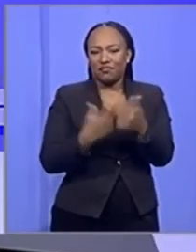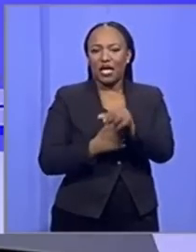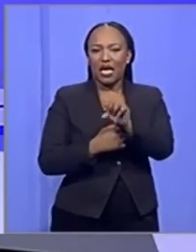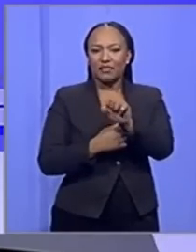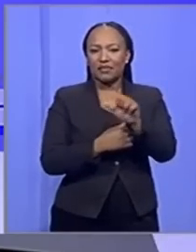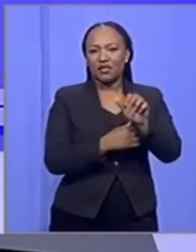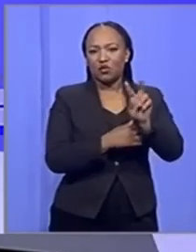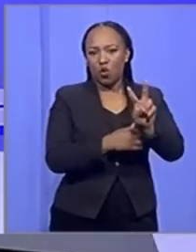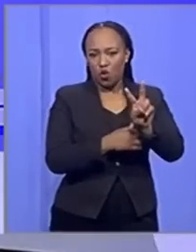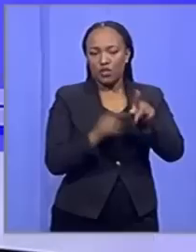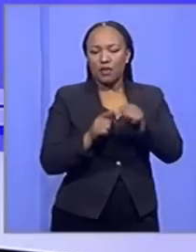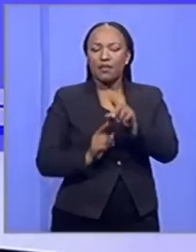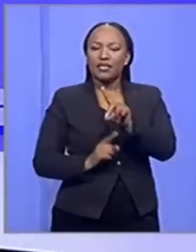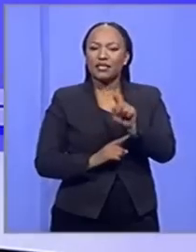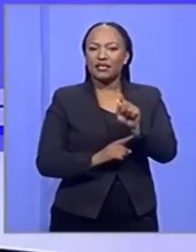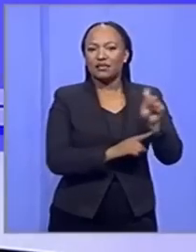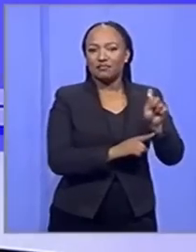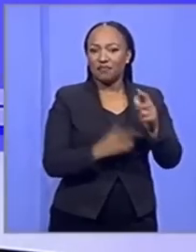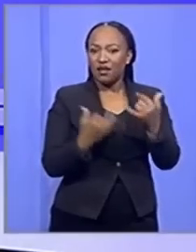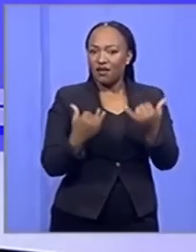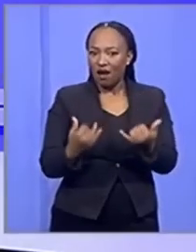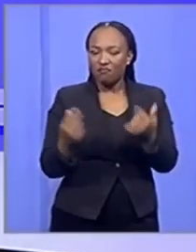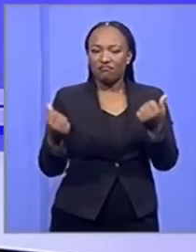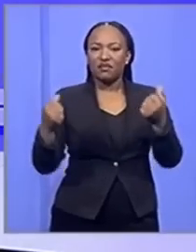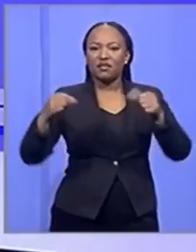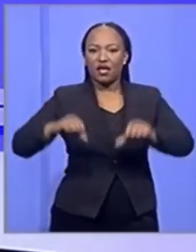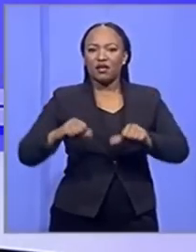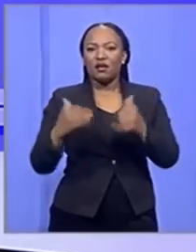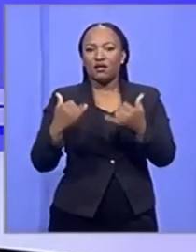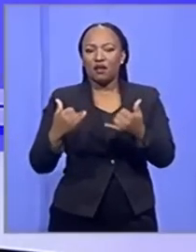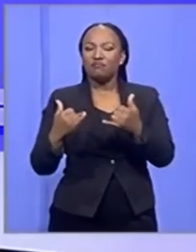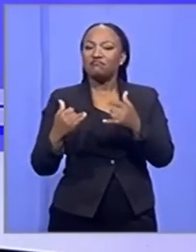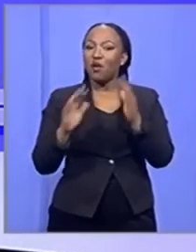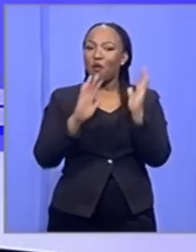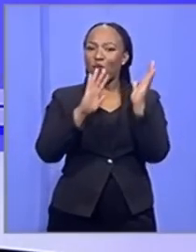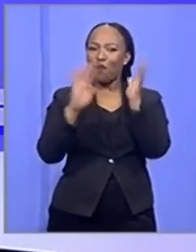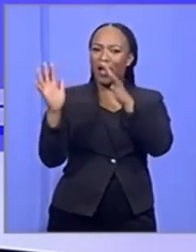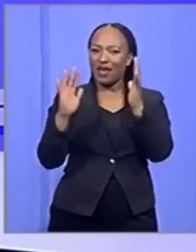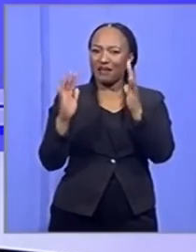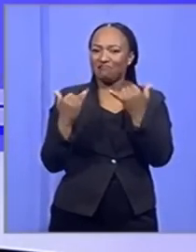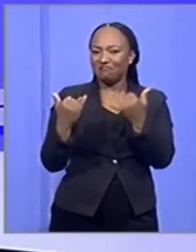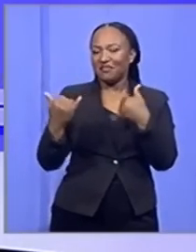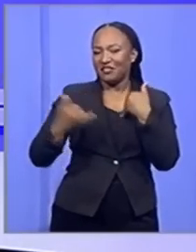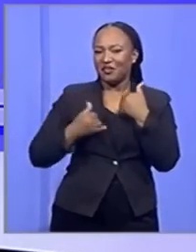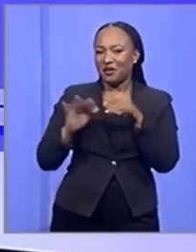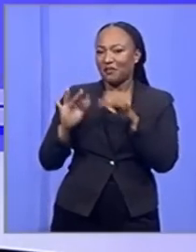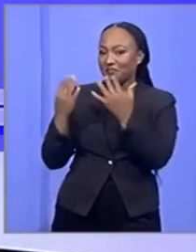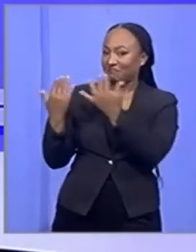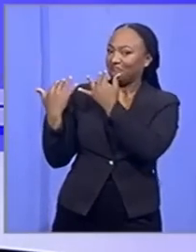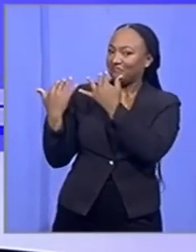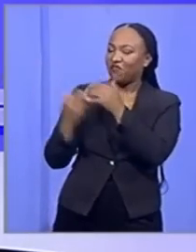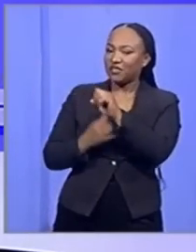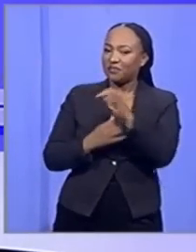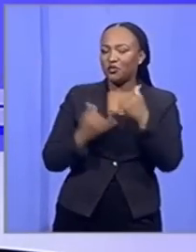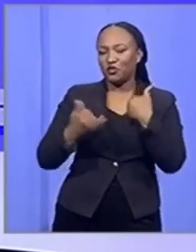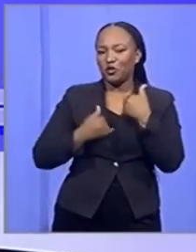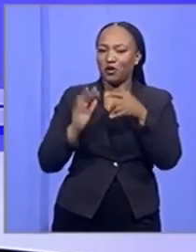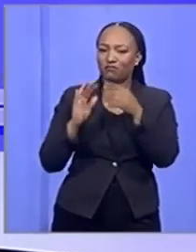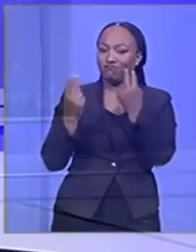go SABC le gae go sasa gape ya le go latela kakanyo ya maemo a boso tšwelang pele go ipsina ka molekoloko a mananeo go SABC 2.